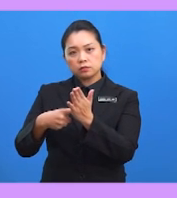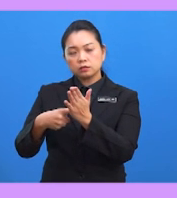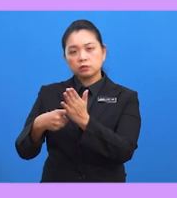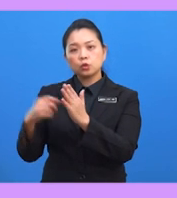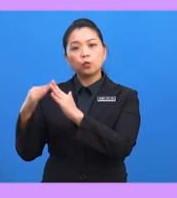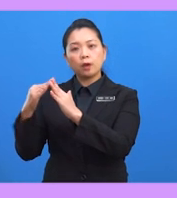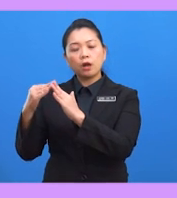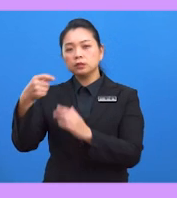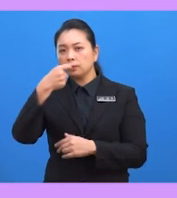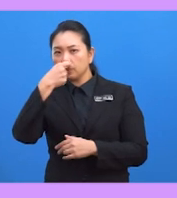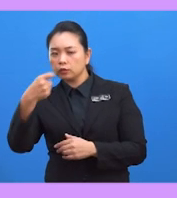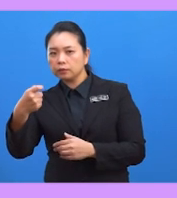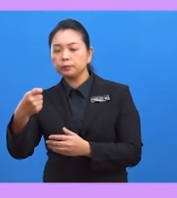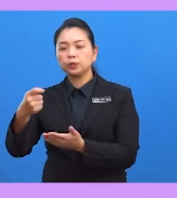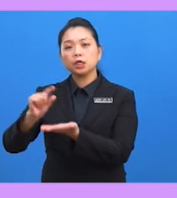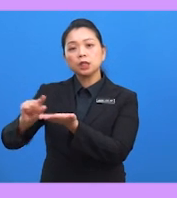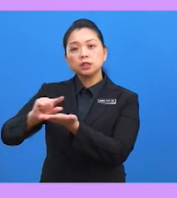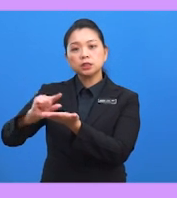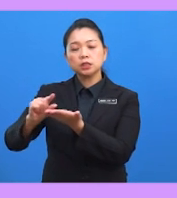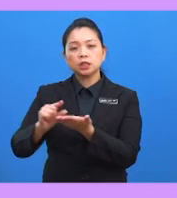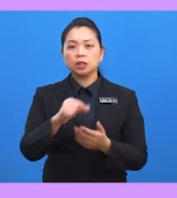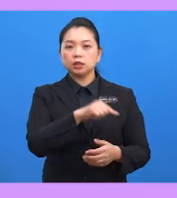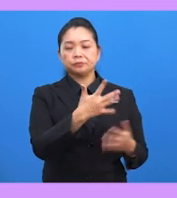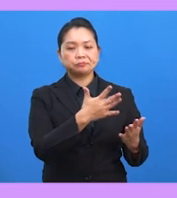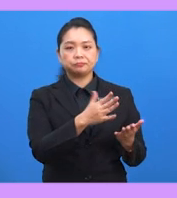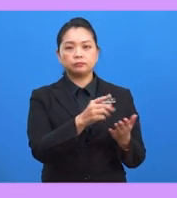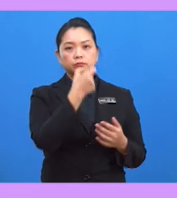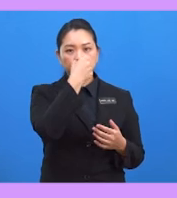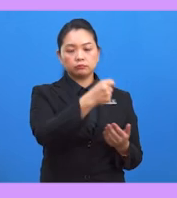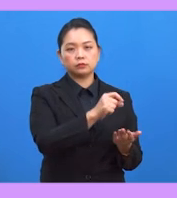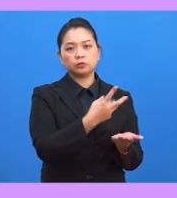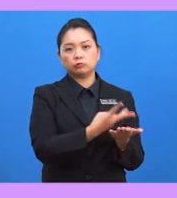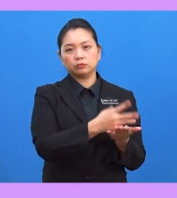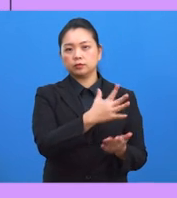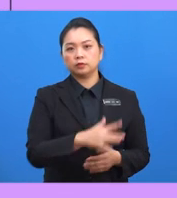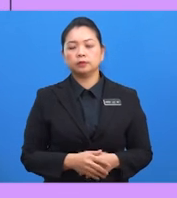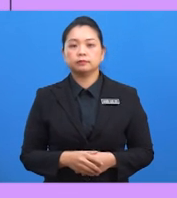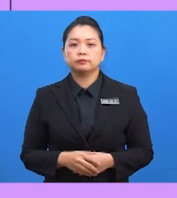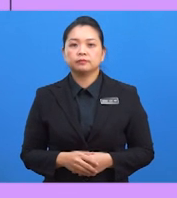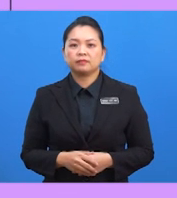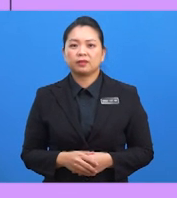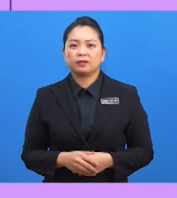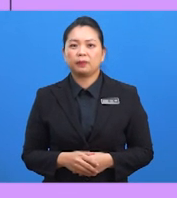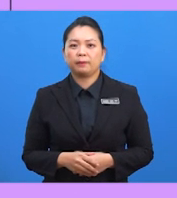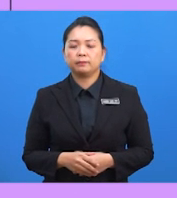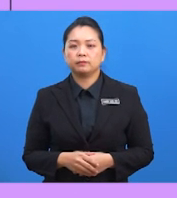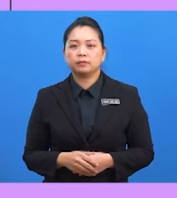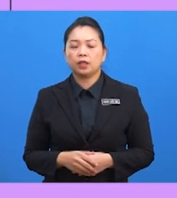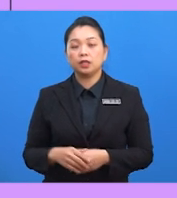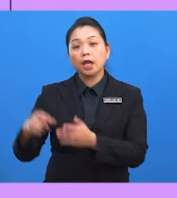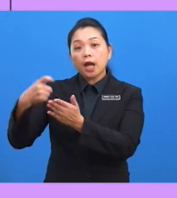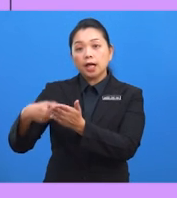pendapatan, manakala barang kehendak tidak dipengaruhi oleh pendapatan. Ciri seterusnya adalah harga barang